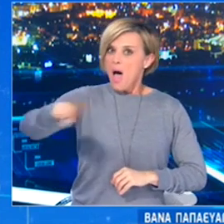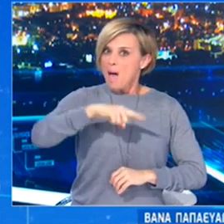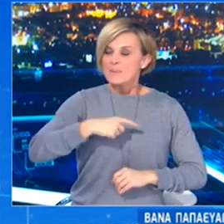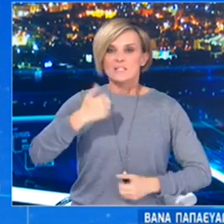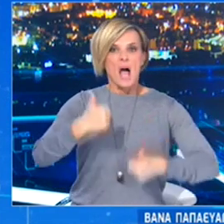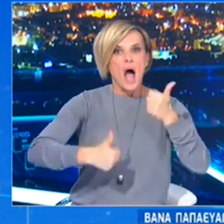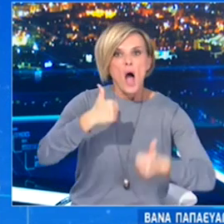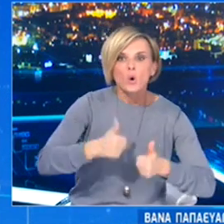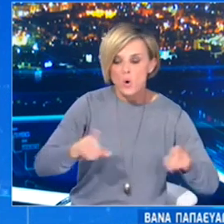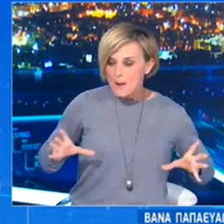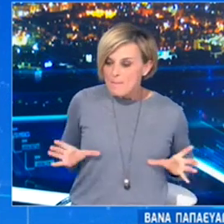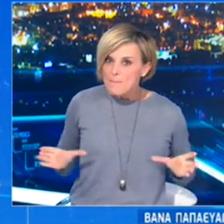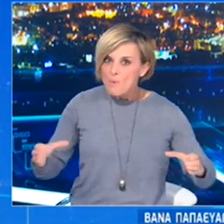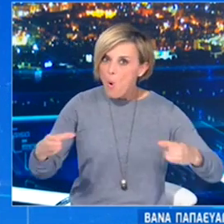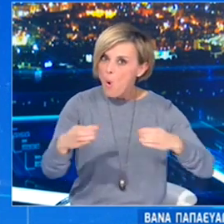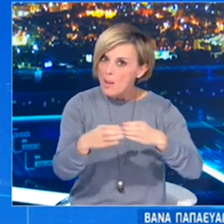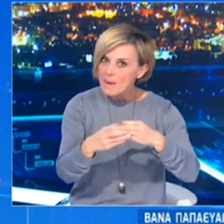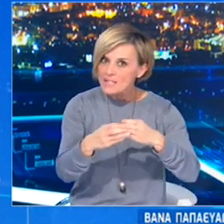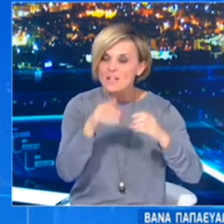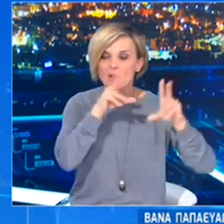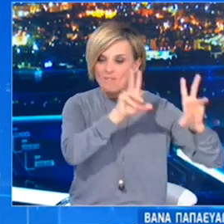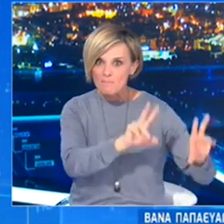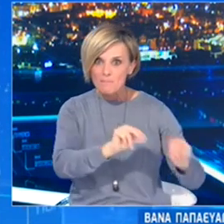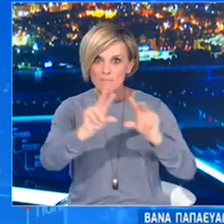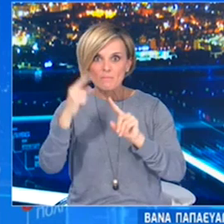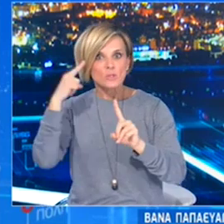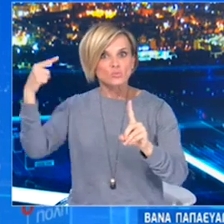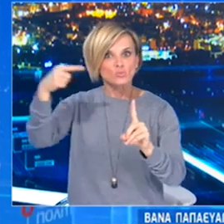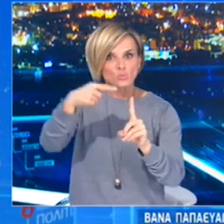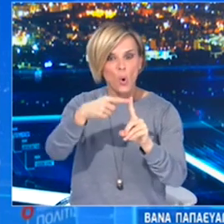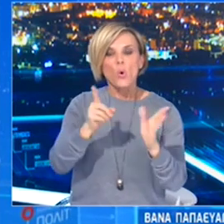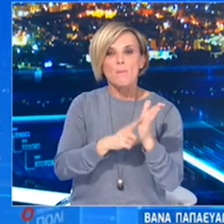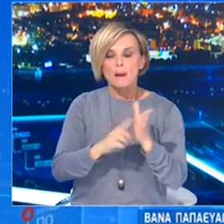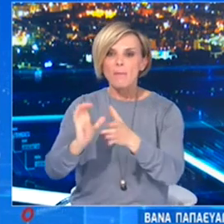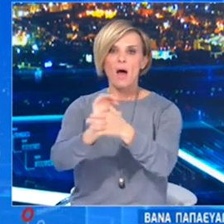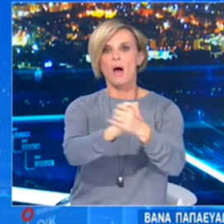μαζί με άλλους που έχουν τον ίδιο στόχο με σένα. Γι' αυτό και πρέπει να είμαστε όλοι μαζί σε αυτόν τον αγώνα.